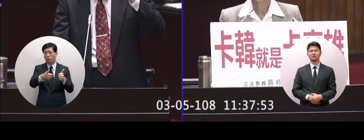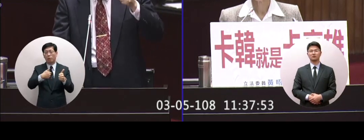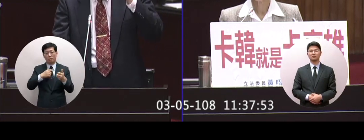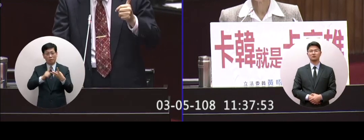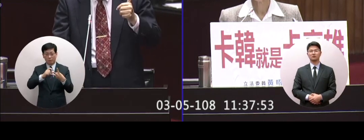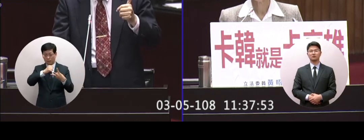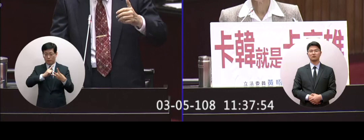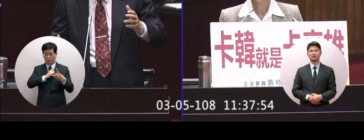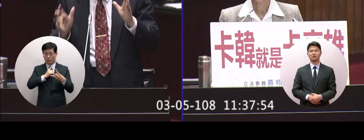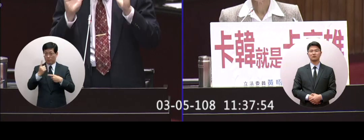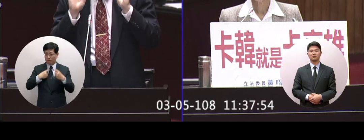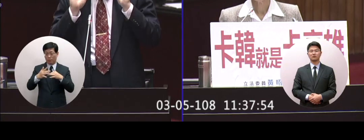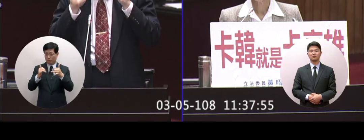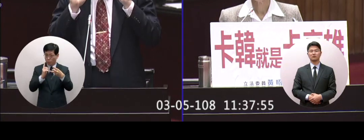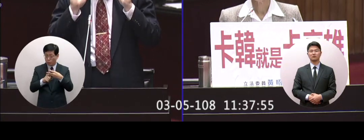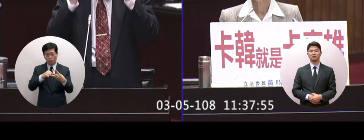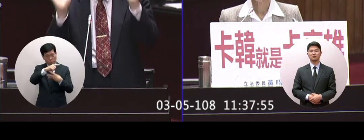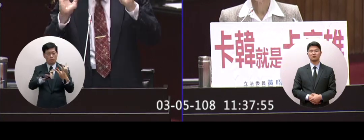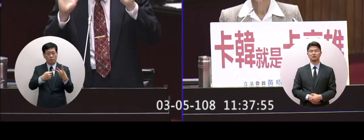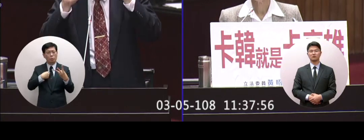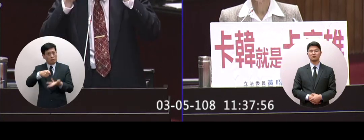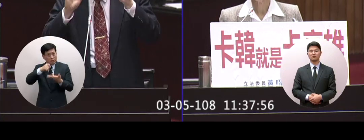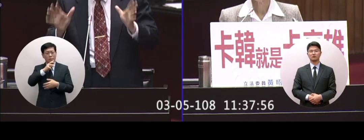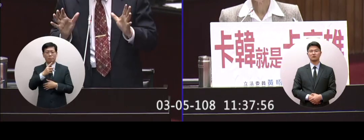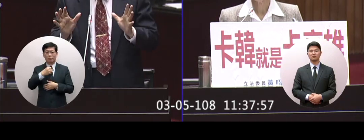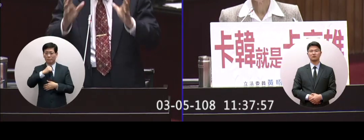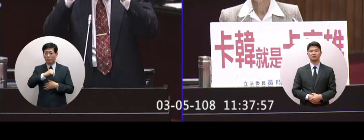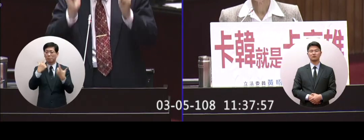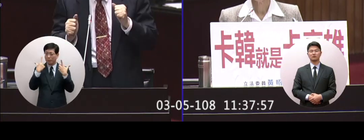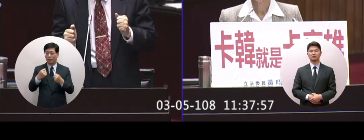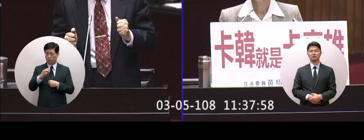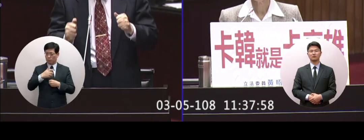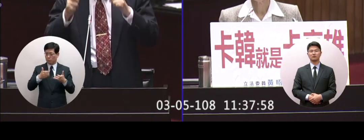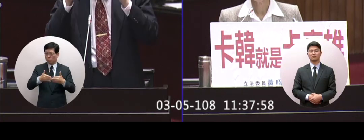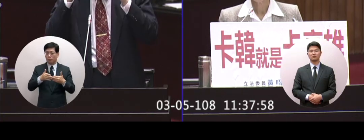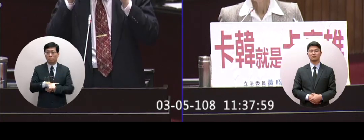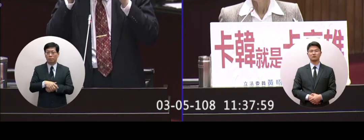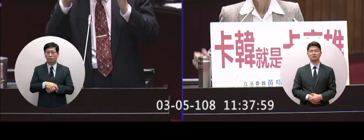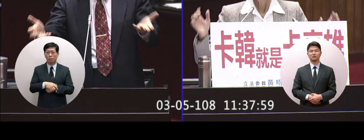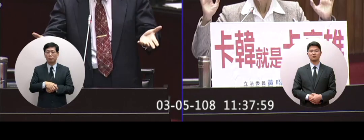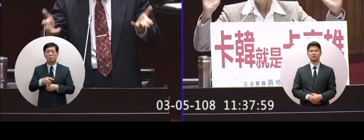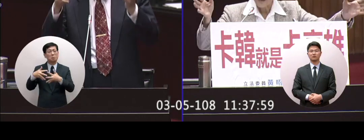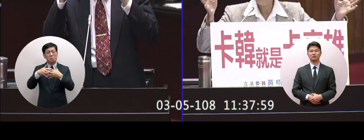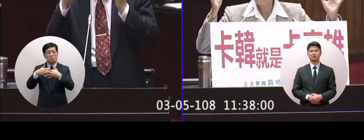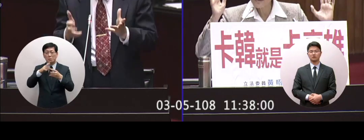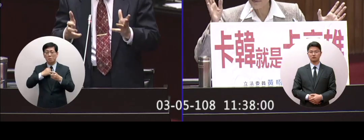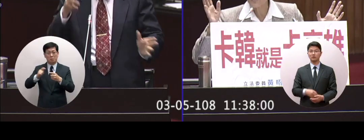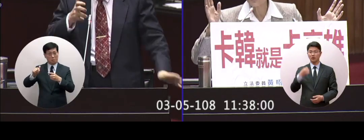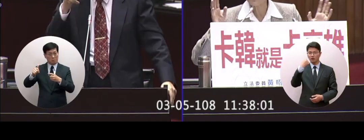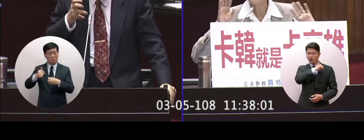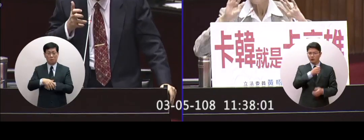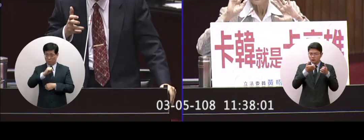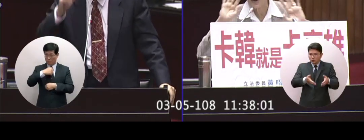台湾的自由民主价值，总统所要提出的就是台湾为什么重要。这个美国的学者， 台湾为